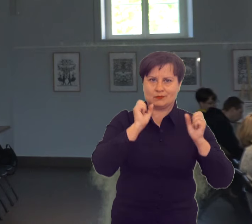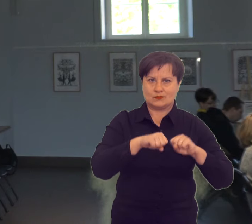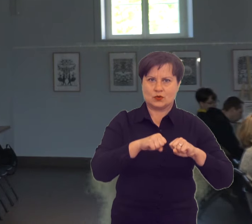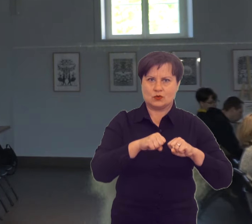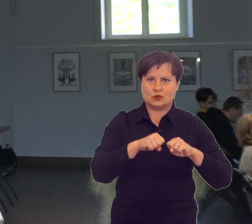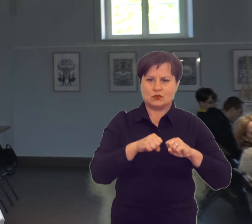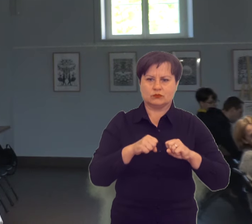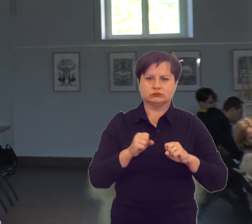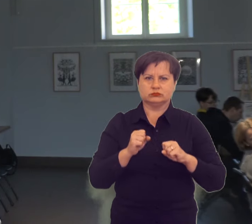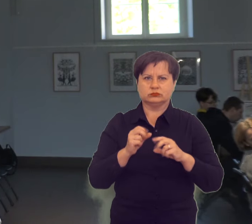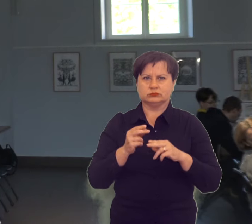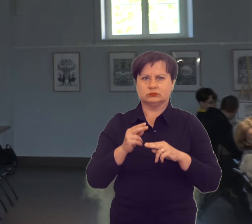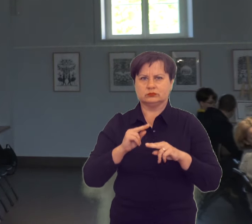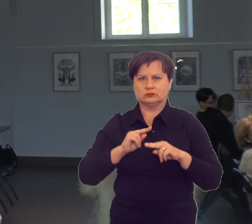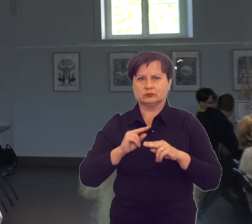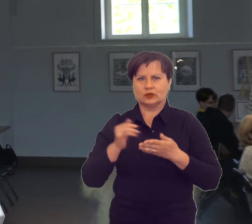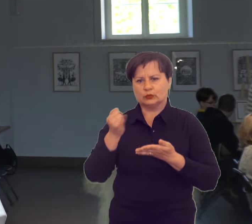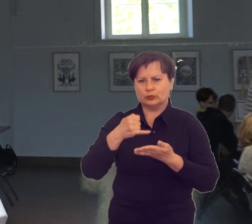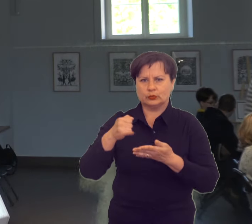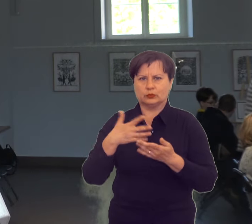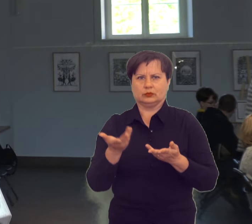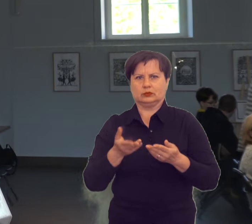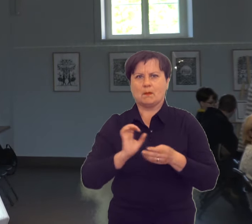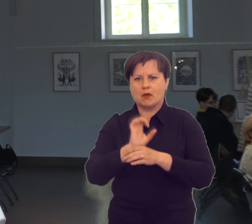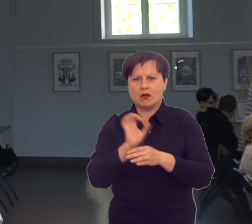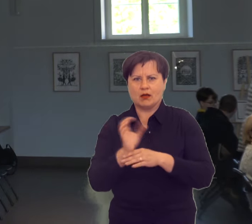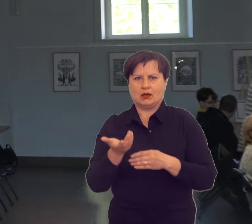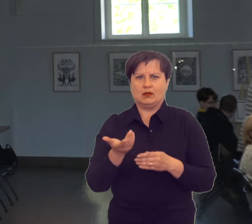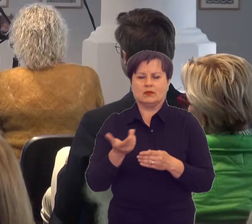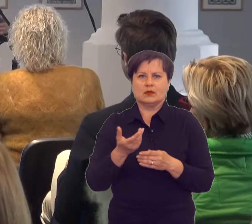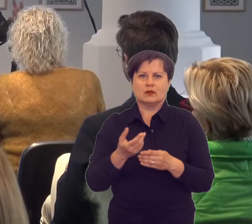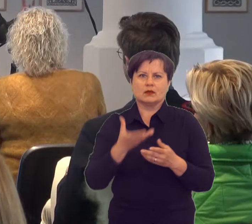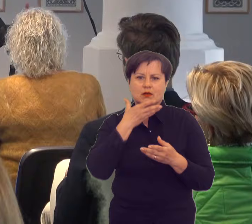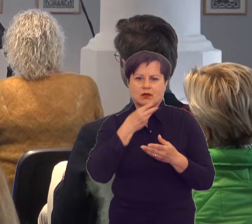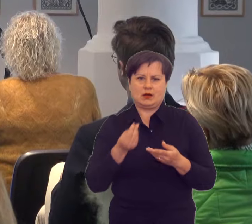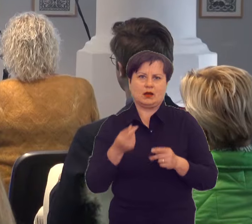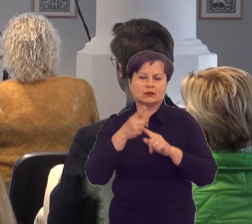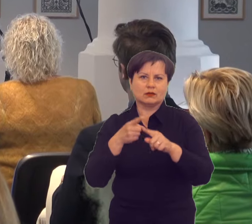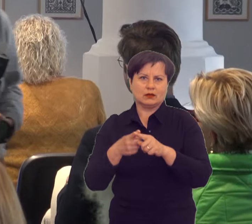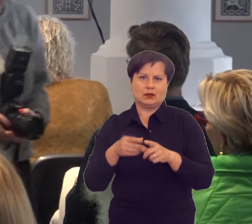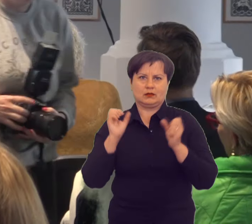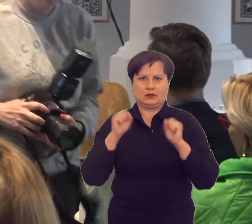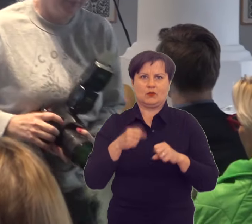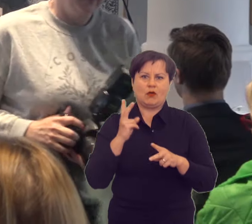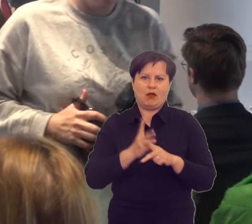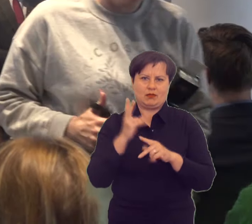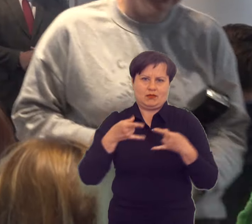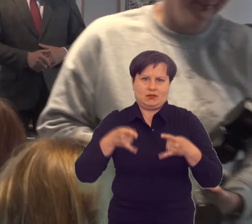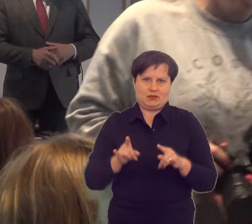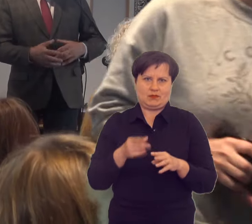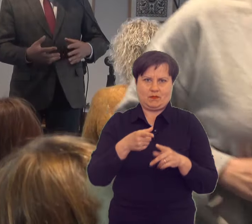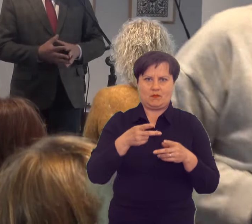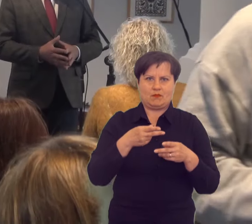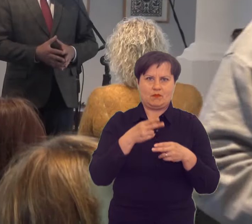metalo pagaminti kokį gražų dirbinį ir suteikti antrą gyvenimą metalui. Jau daug